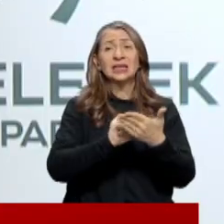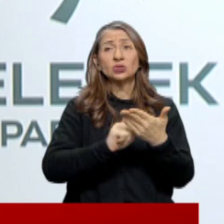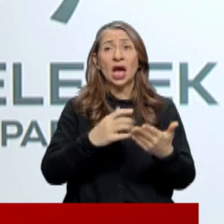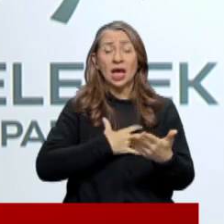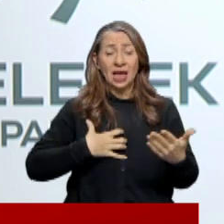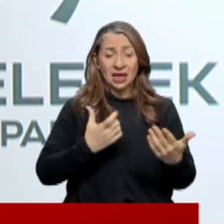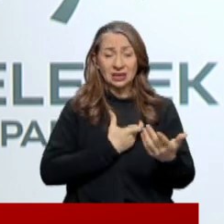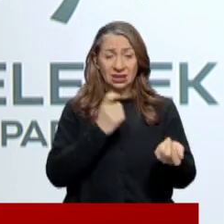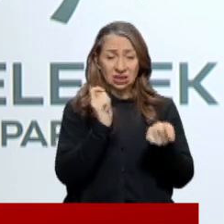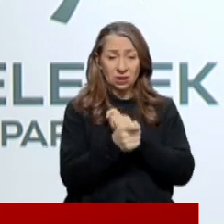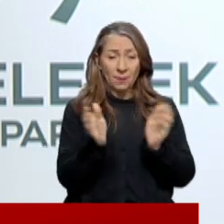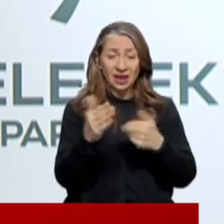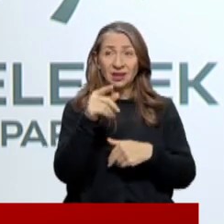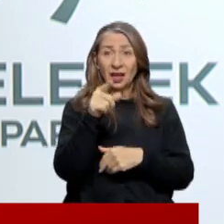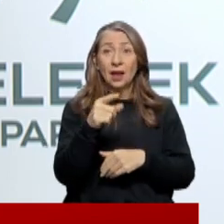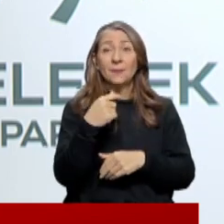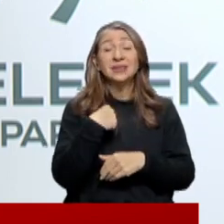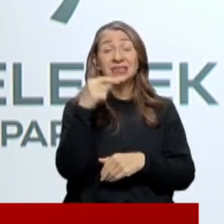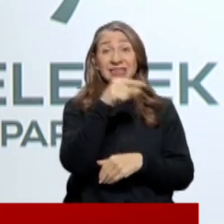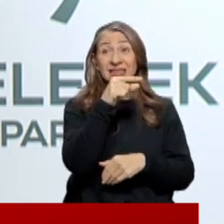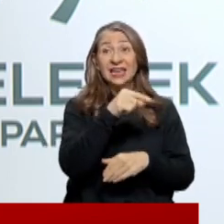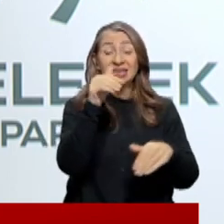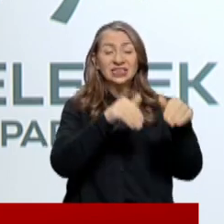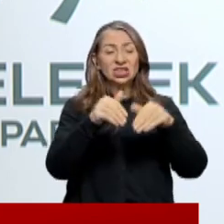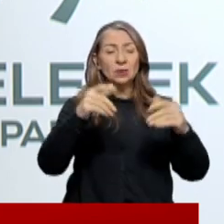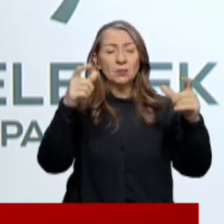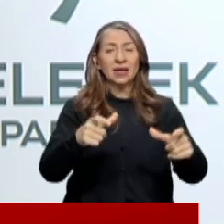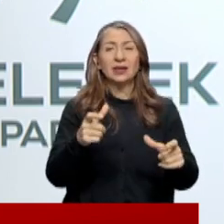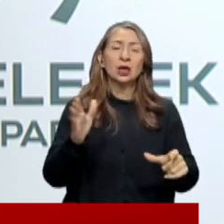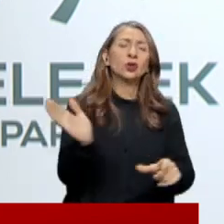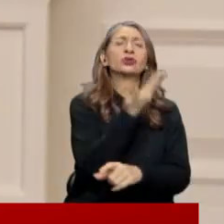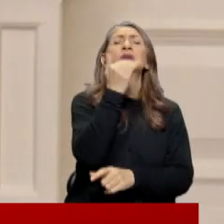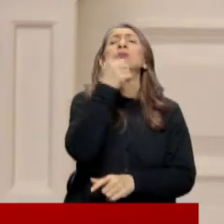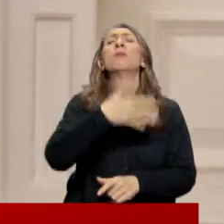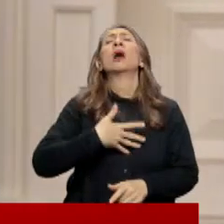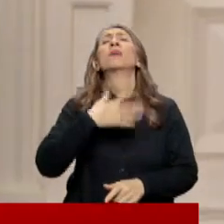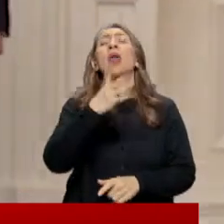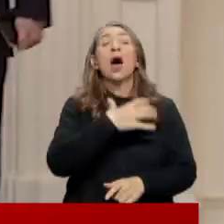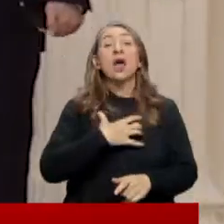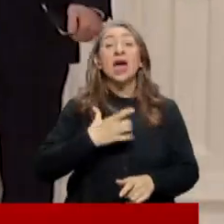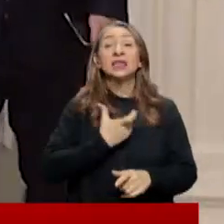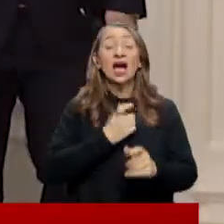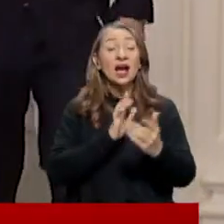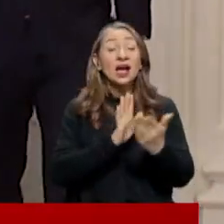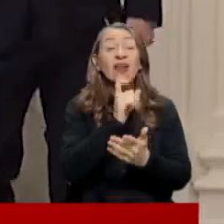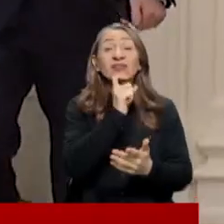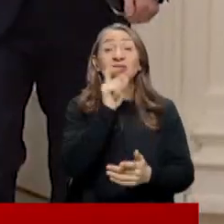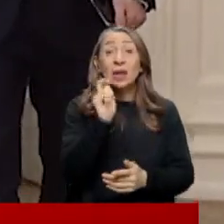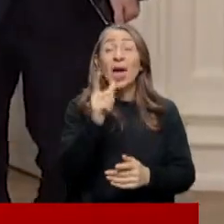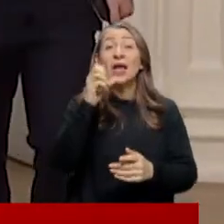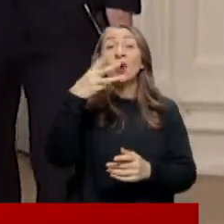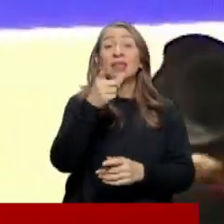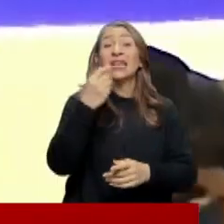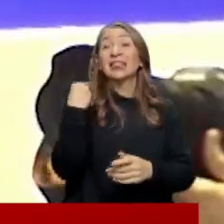anayasa değişikliği paketinde. Biz sizi seçim meydanında göndereceğiz, hiç merak etmeyin. Anayasaya aykırı diyerek Erdoğan'ın yeniden